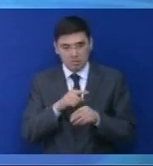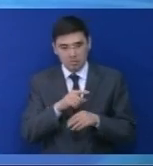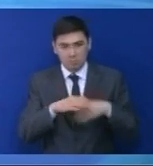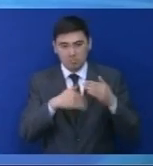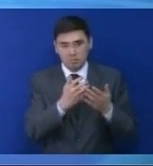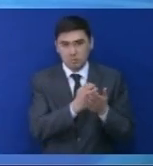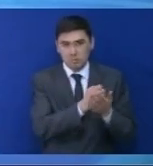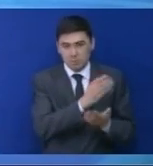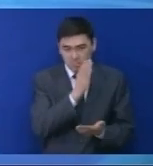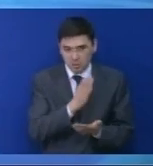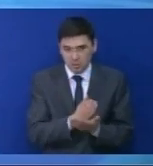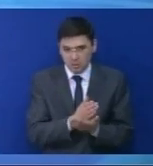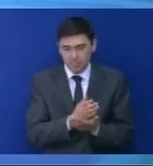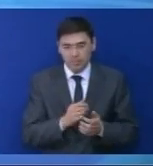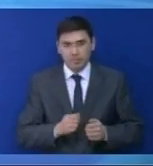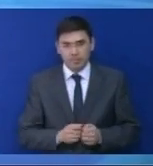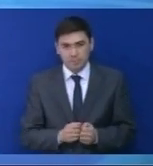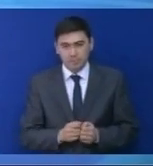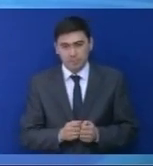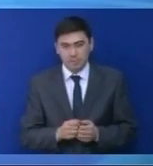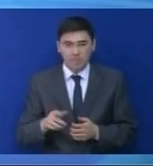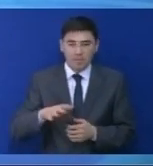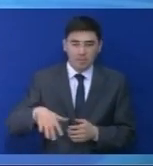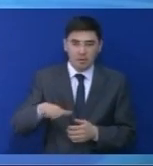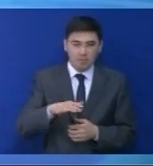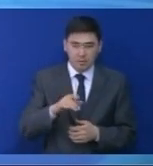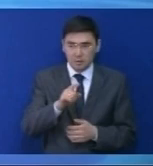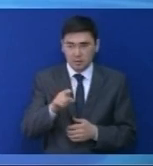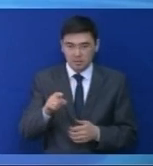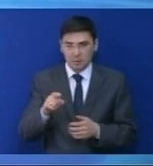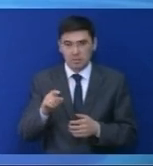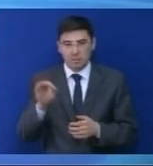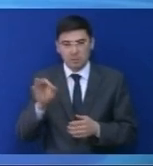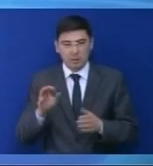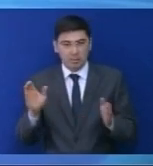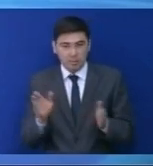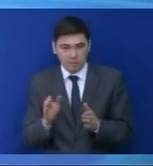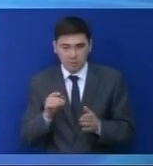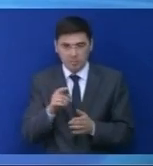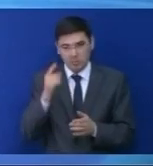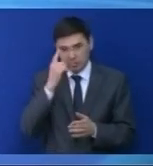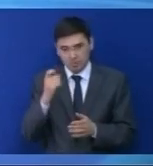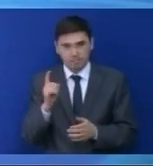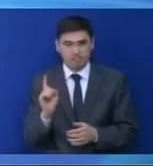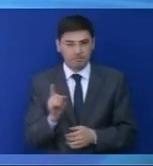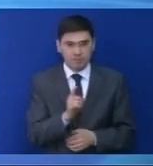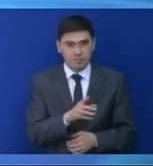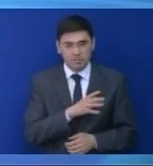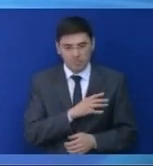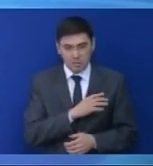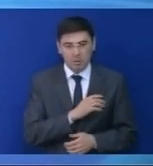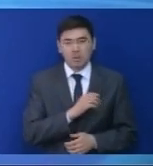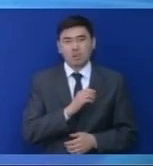тапсырды. Сондай-ақ көрсеткіштері төмен өңір басшыларына ескерту жасады. Тағайындауларға тура 50 күн толған Асқар